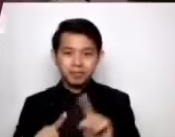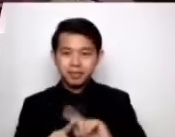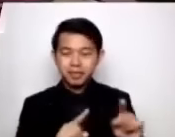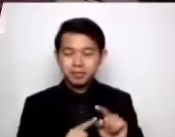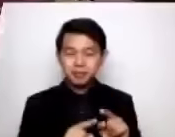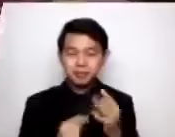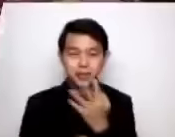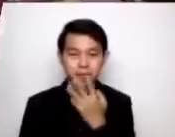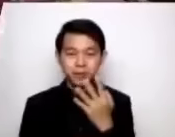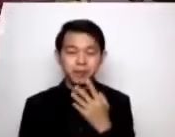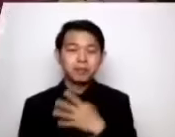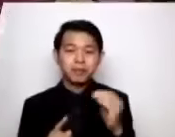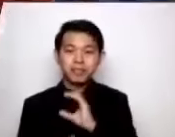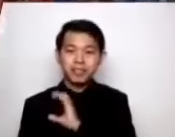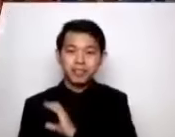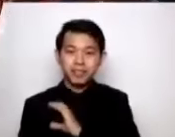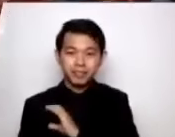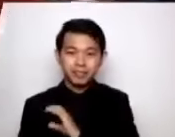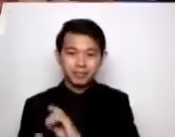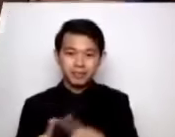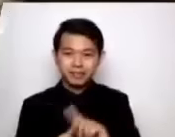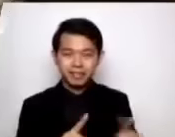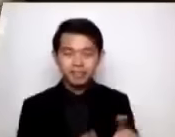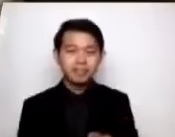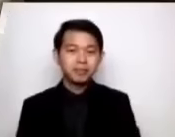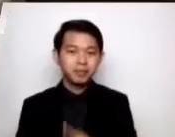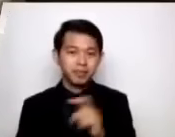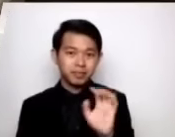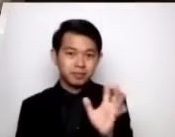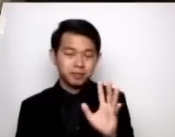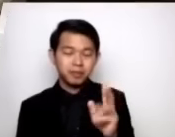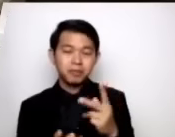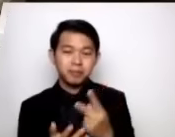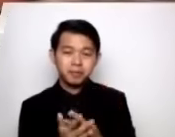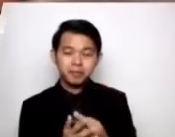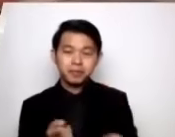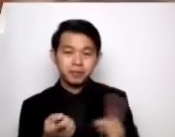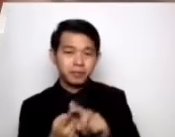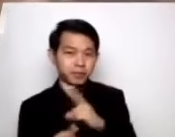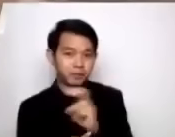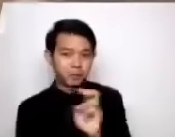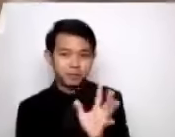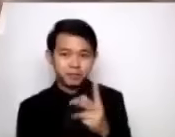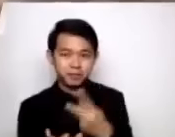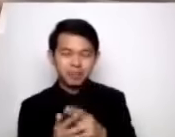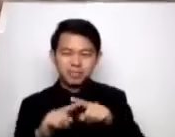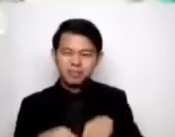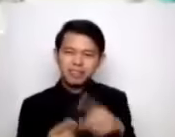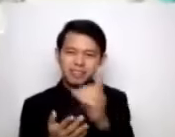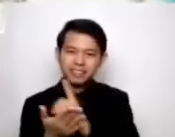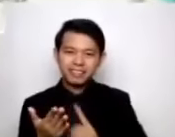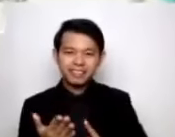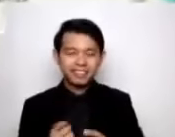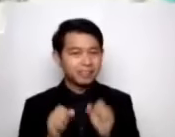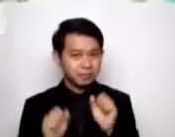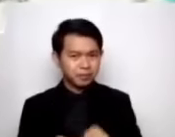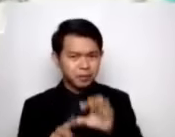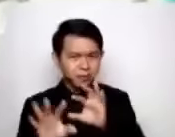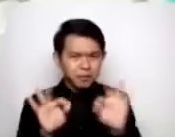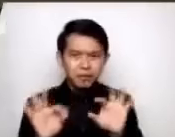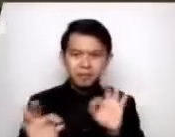150 pesos to 250 pesos yan, depende sa disenyo. Marami ring mapagpipili ang laruan sa halagang